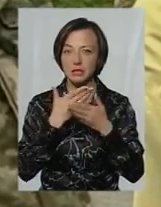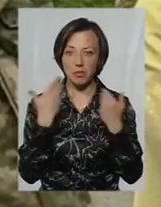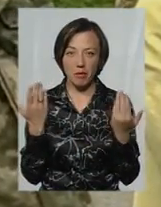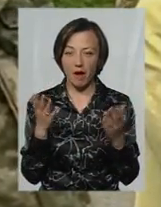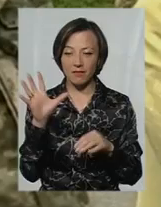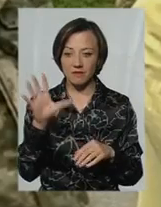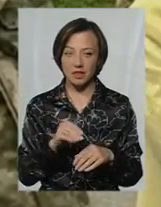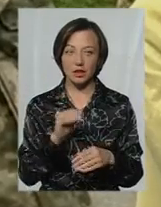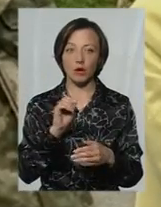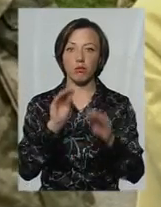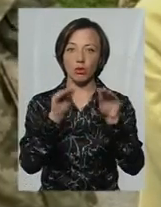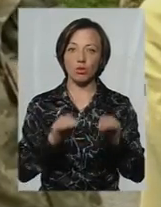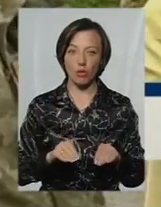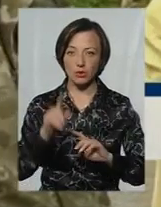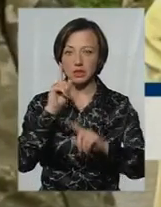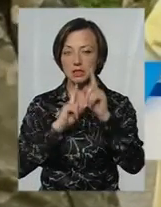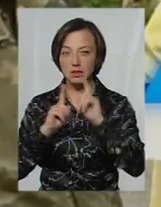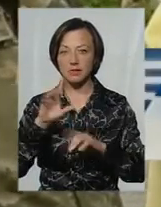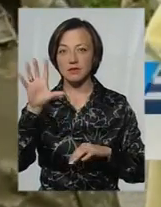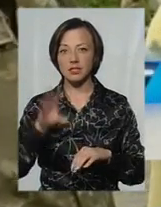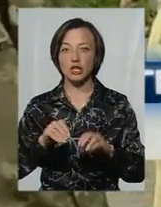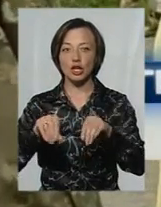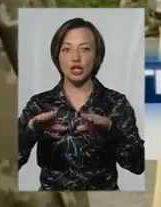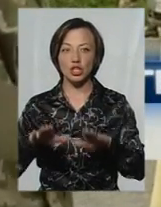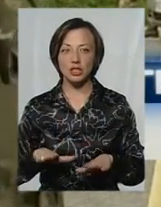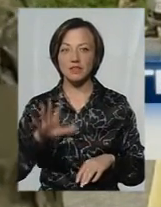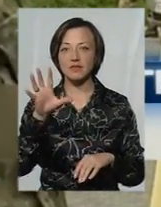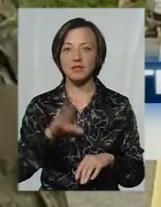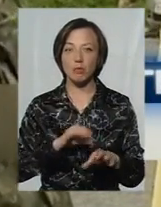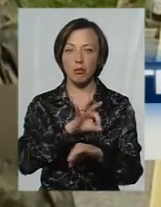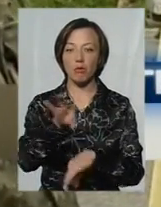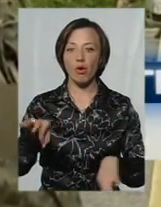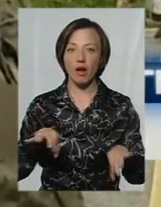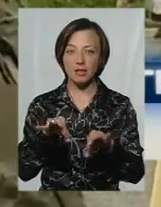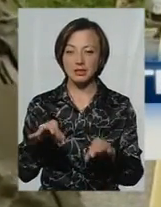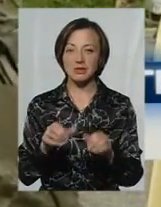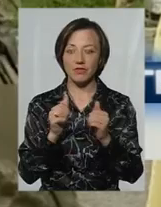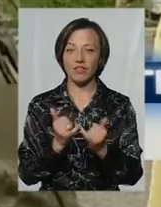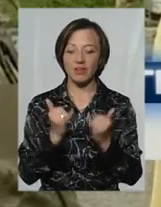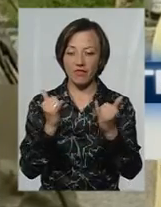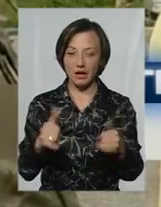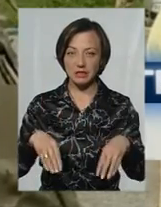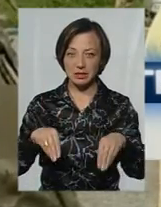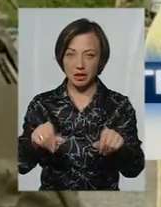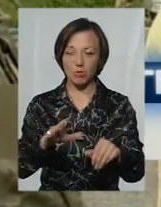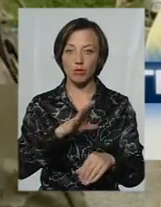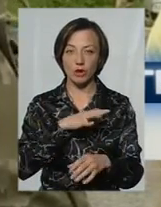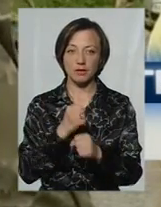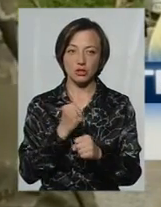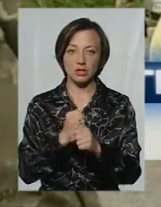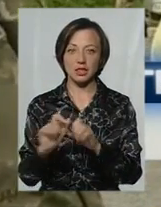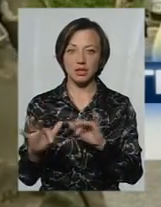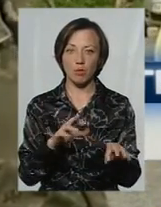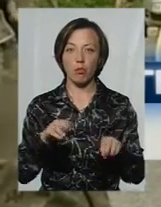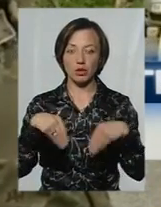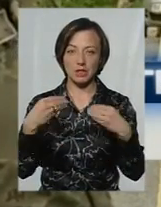всього того, всіх тих протоколів засідань, всіх тих рішень і всіх тих проєктів відведень, на підставі яких були вчинені дії